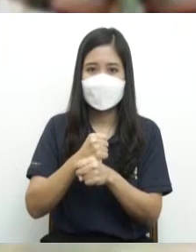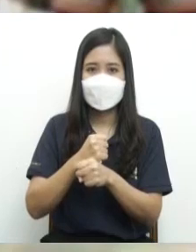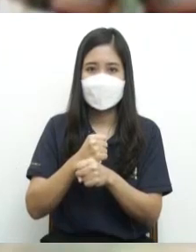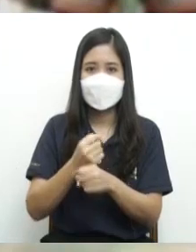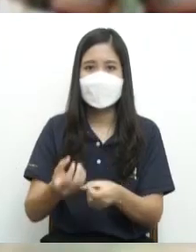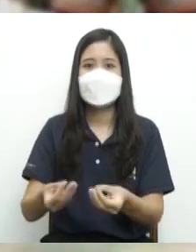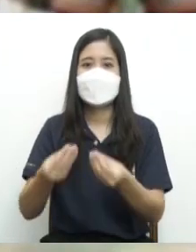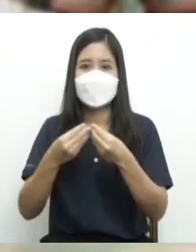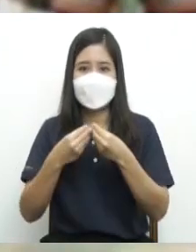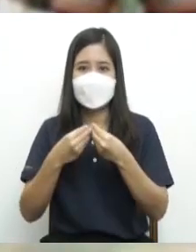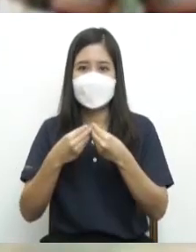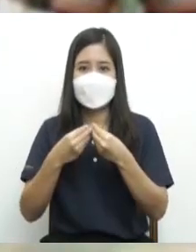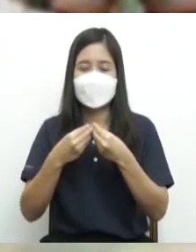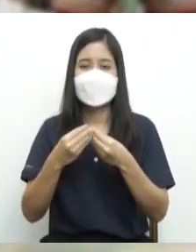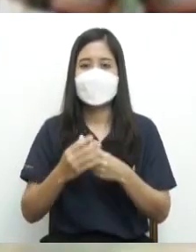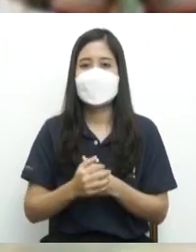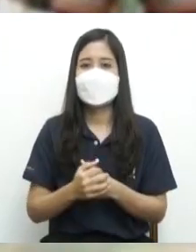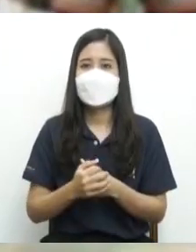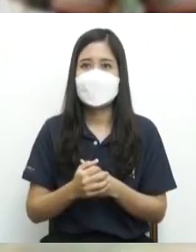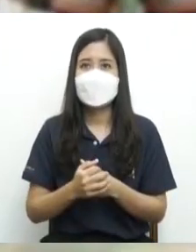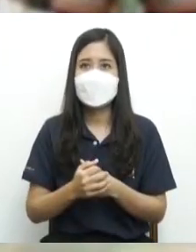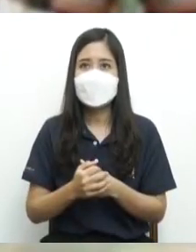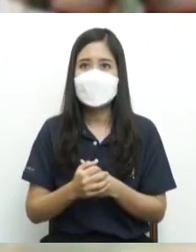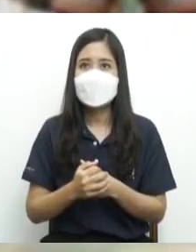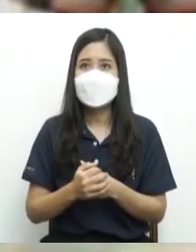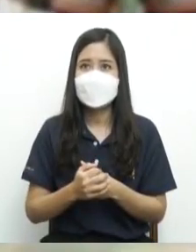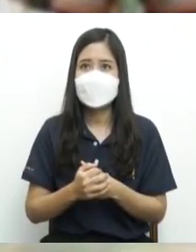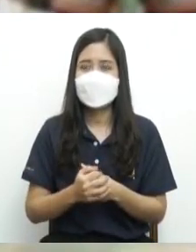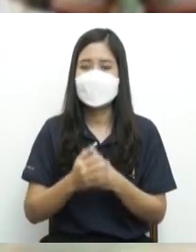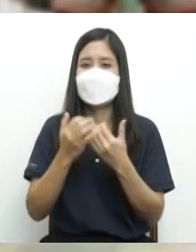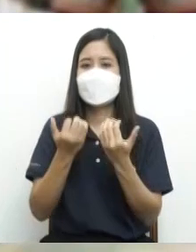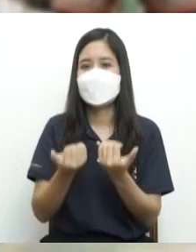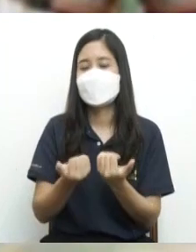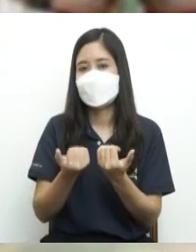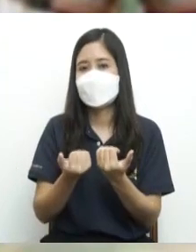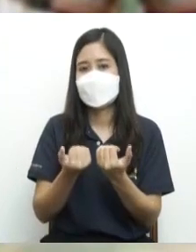ขายืนอยู่แต่คุณไปก้มมันก็เป็นเรื่องแปลกนะ